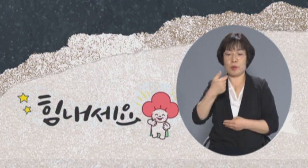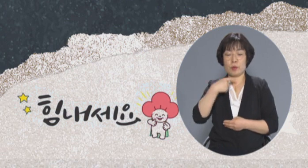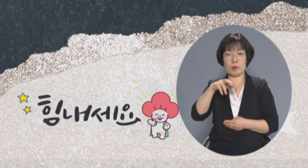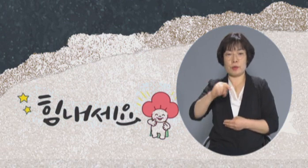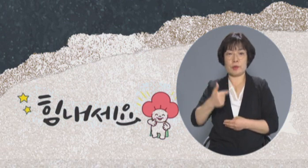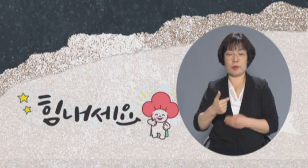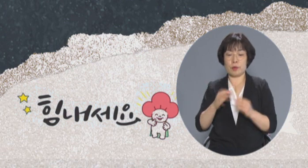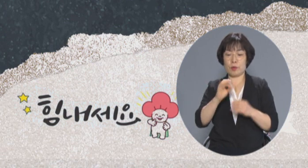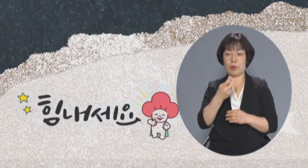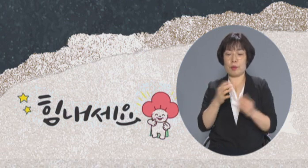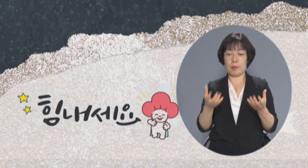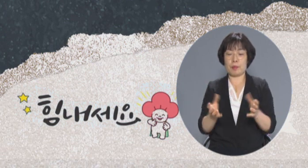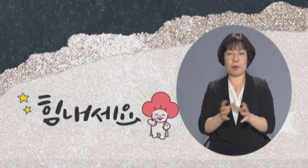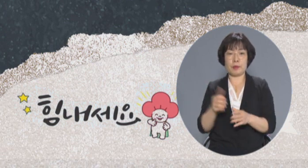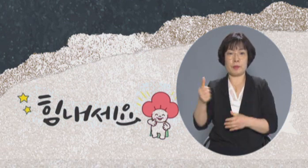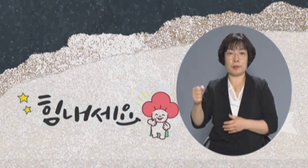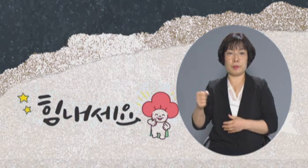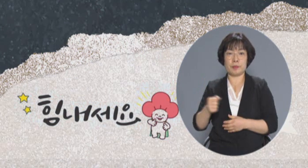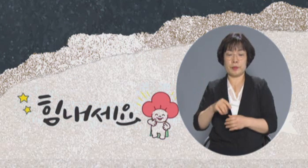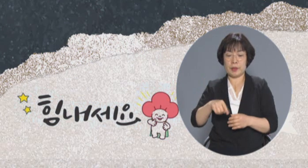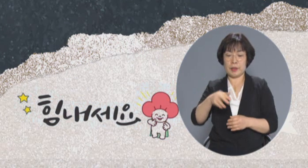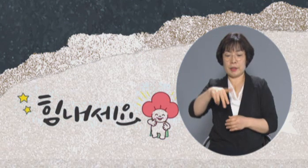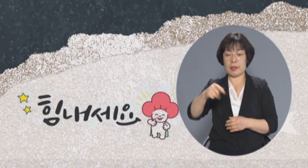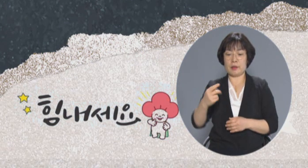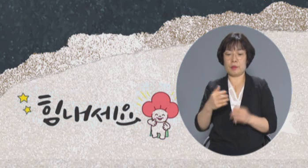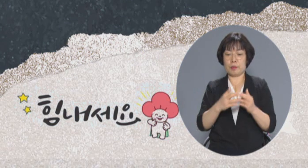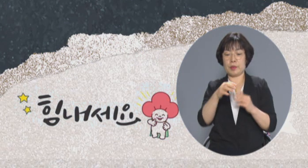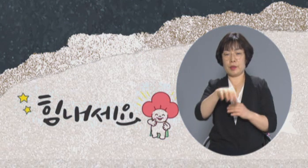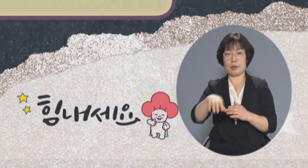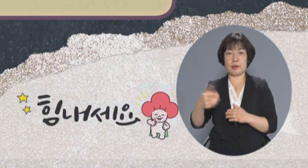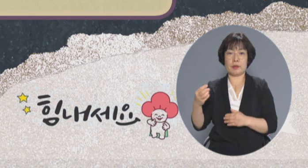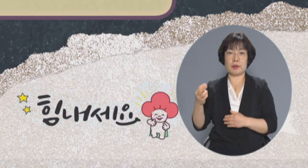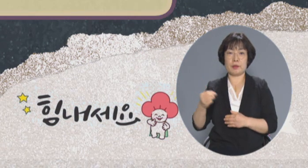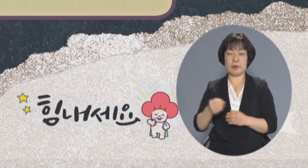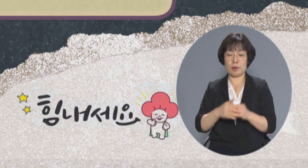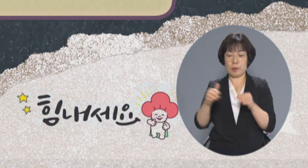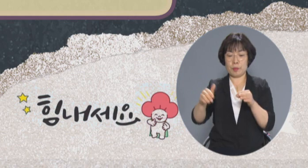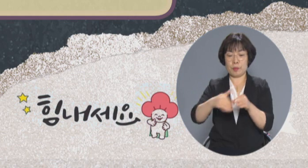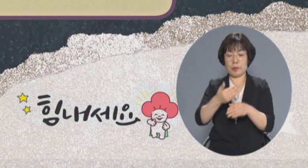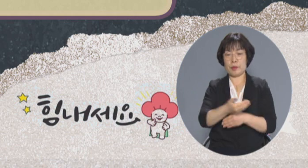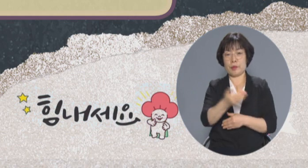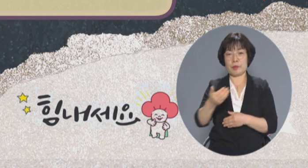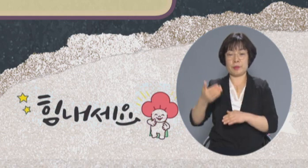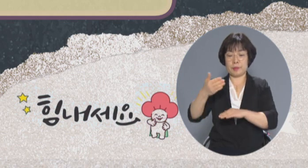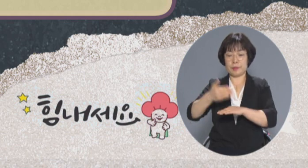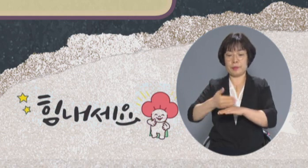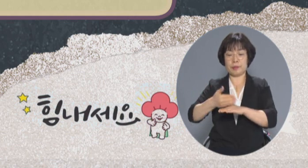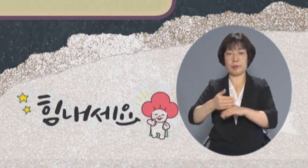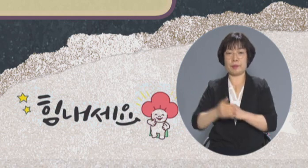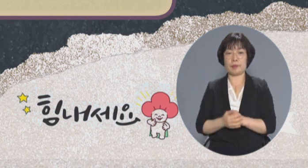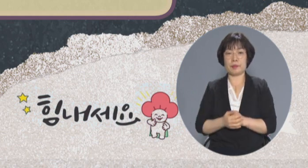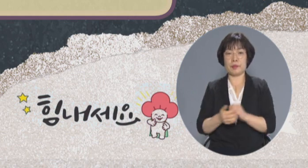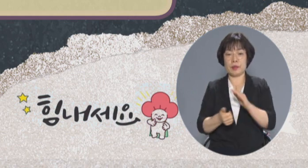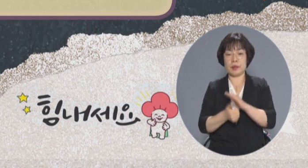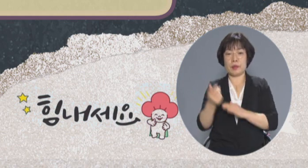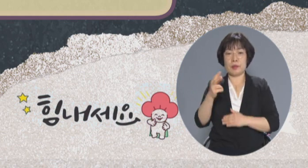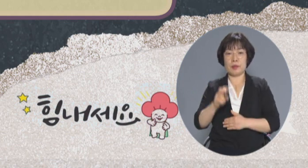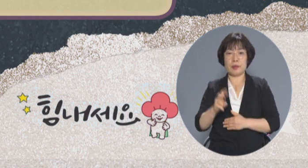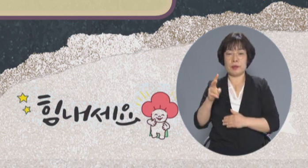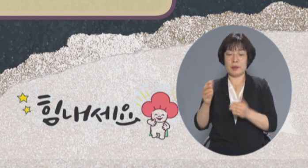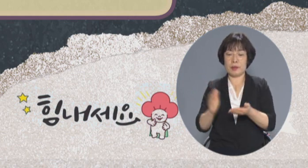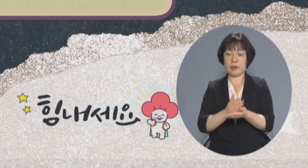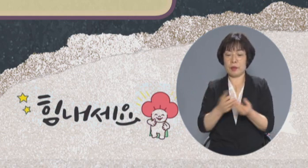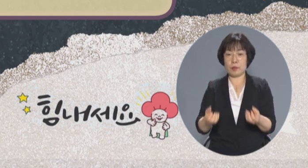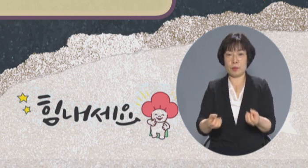황전면 용암마을 주민 일동 5만 원, 자은마을 주민 일동 3만 원. 성금을 보내주신 분들께 감사드립니다. 희망 2022